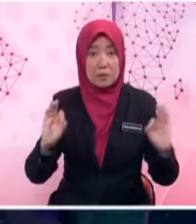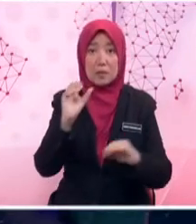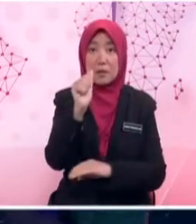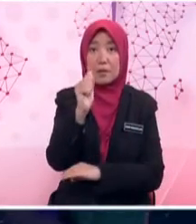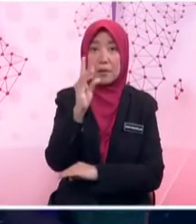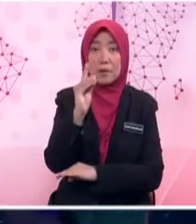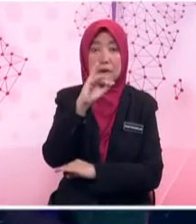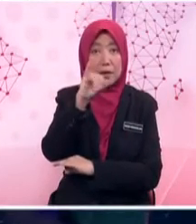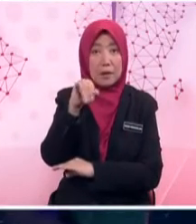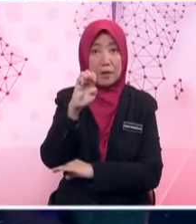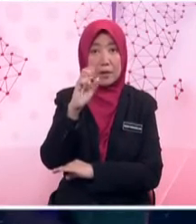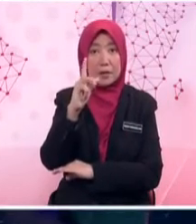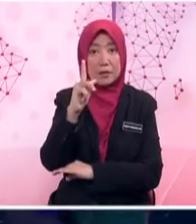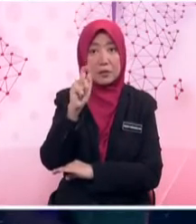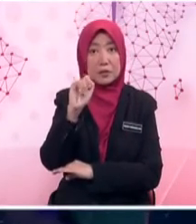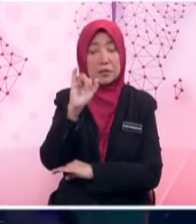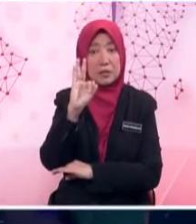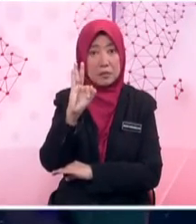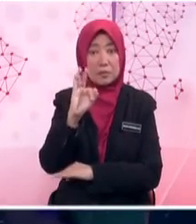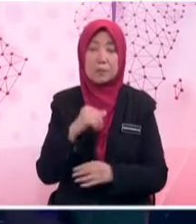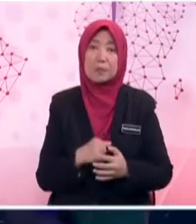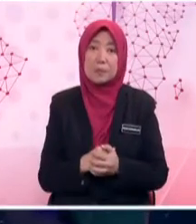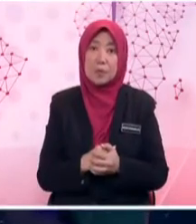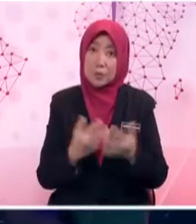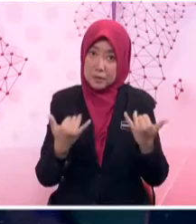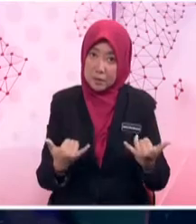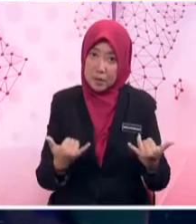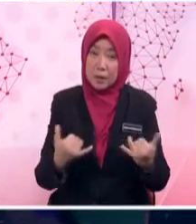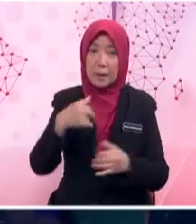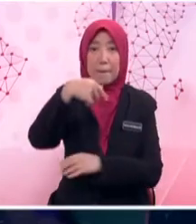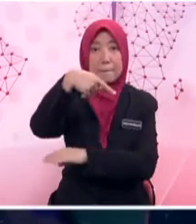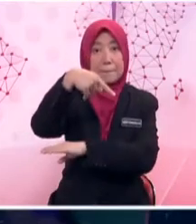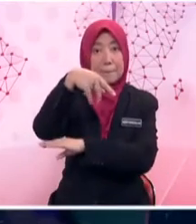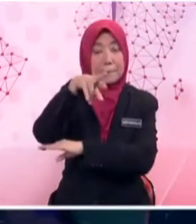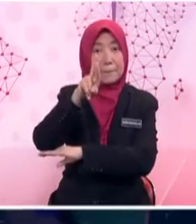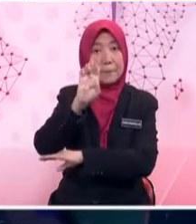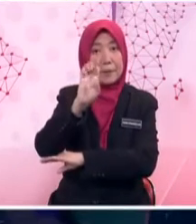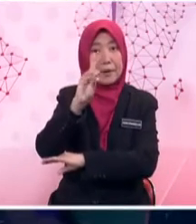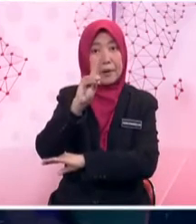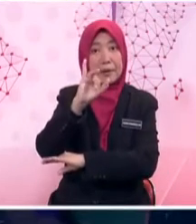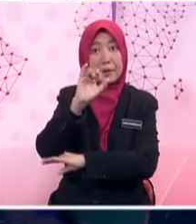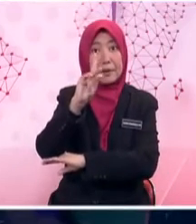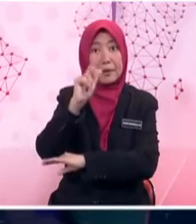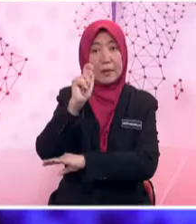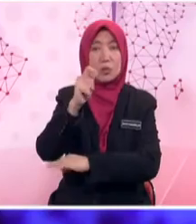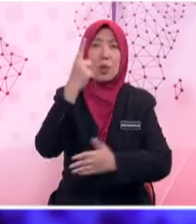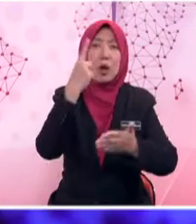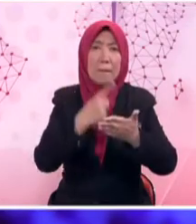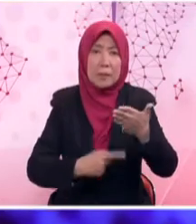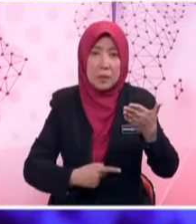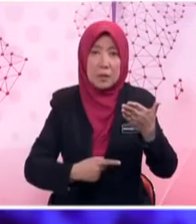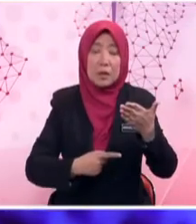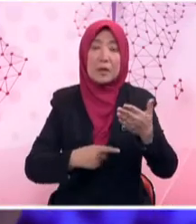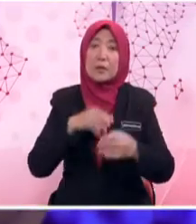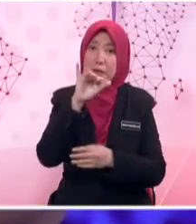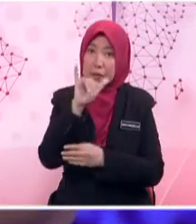Okey. Manakala predikat pula. Predikat adalah menerangkan subjek tadi.